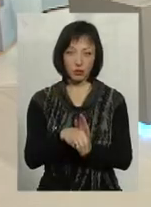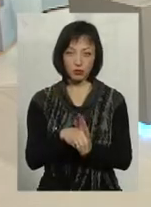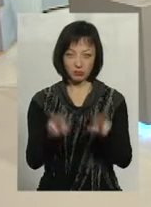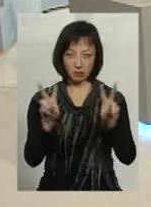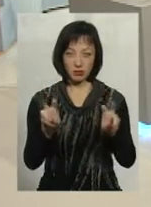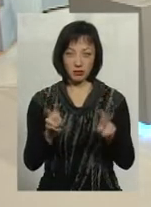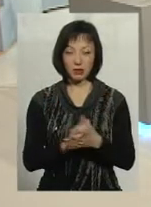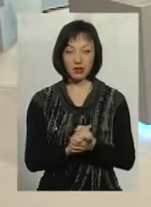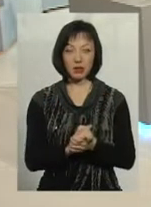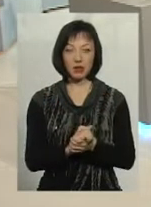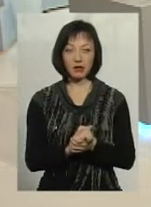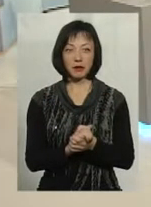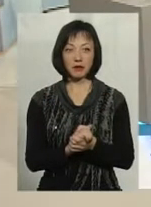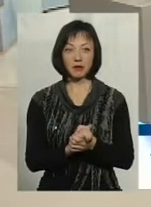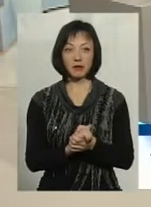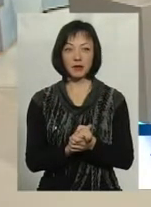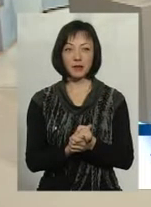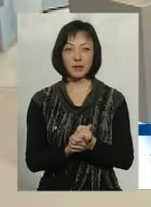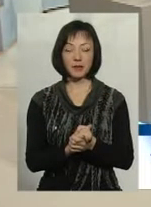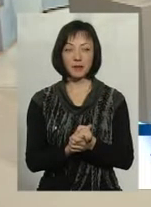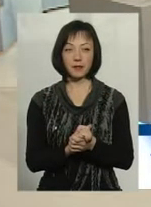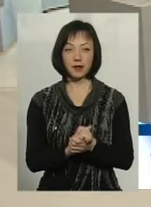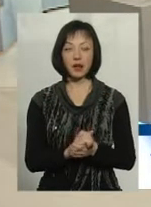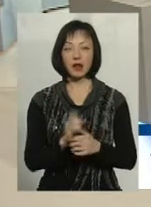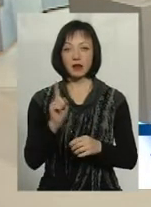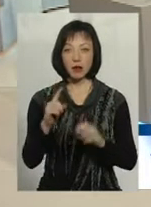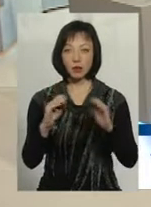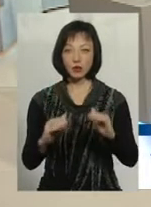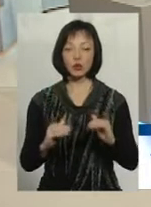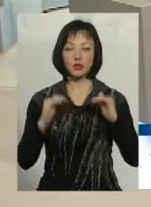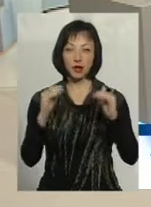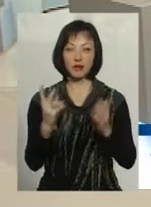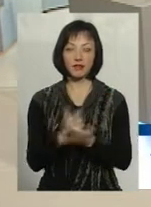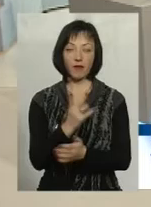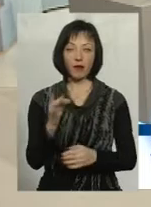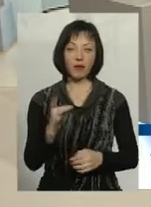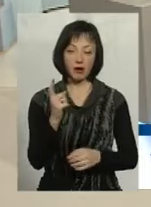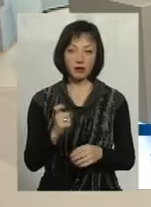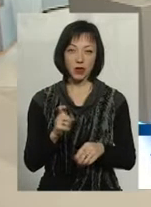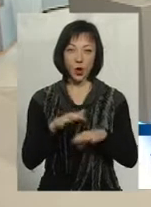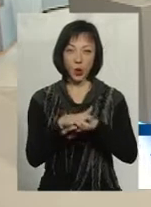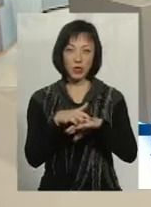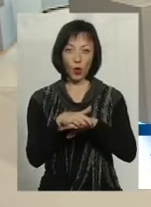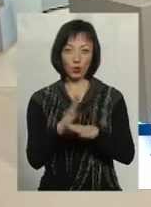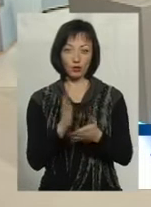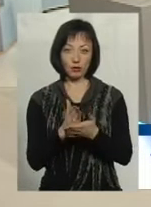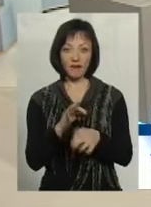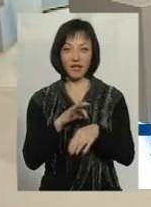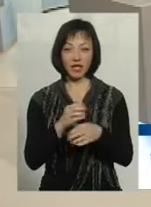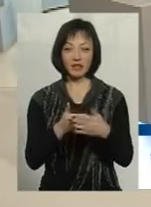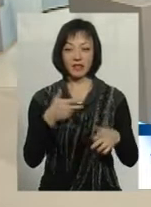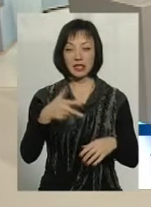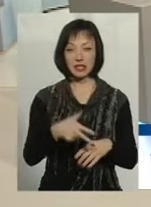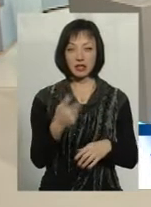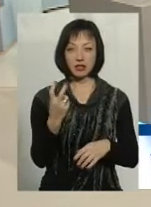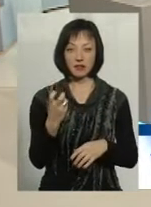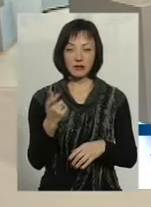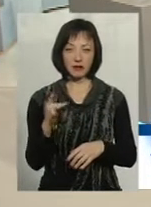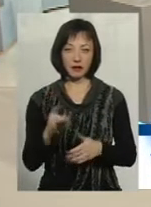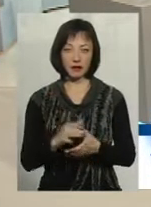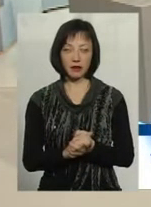Тобто, по суті, сьогодні цей податок принесе місцевому бюджету подвійну суму. Але